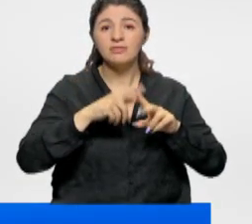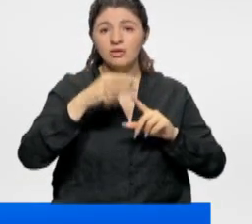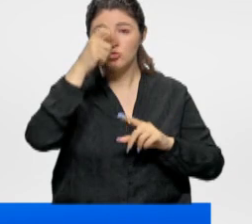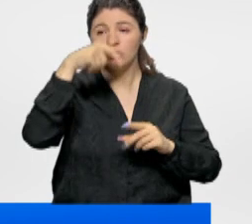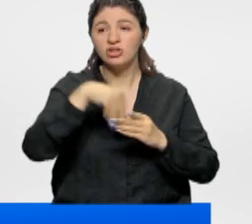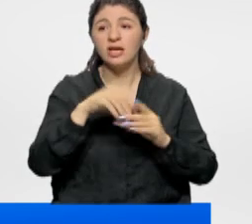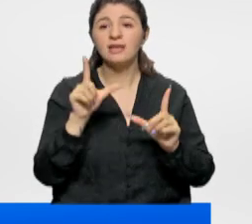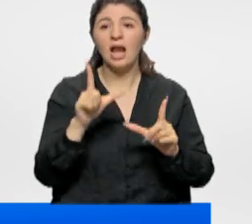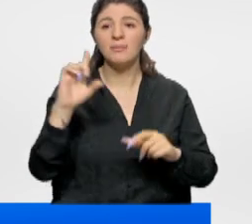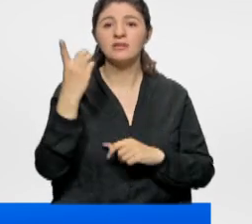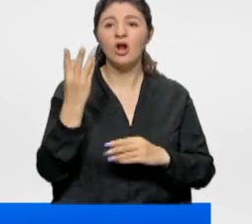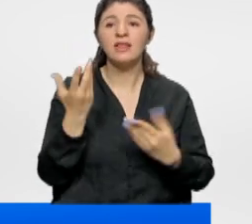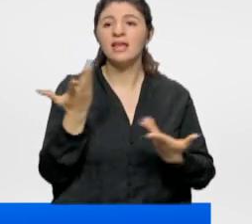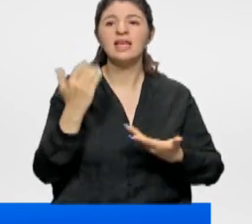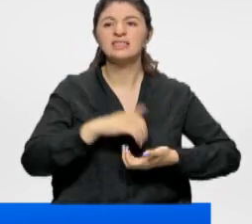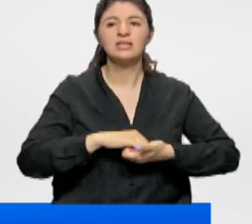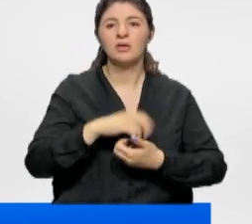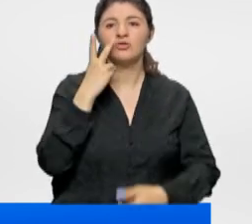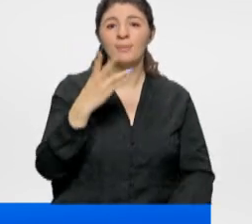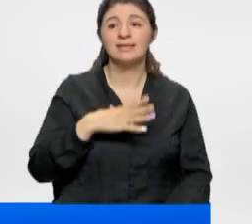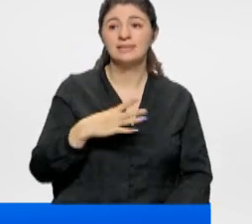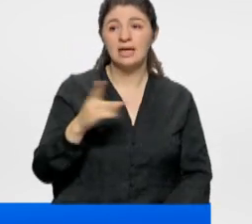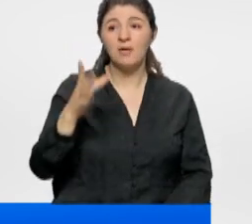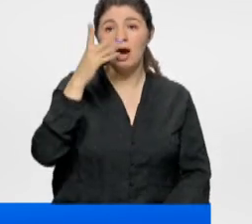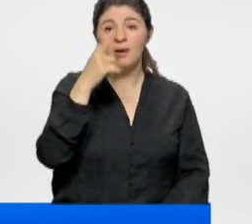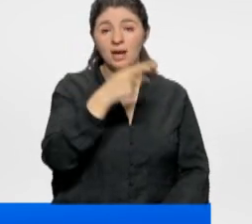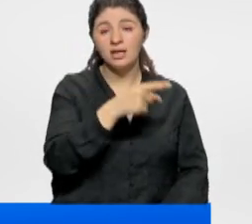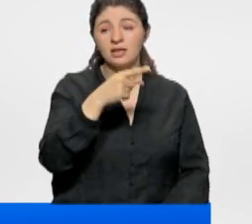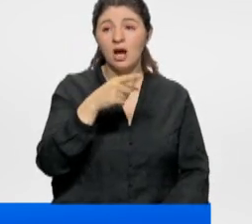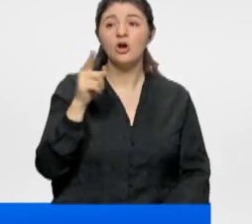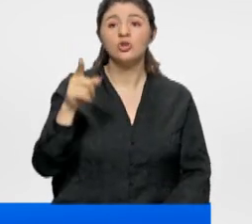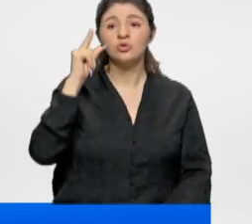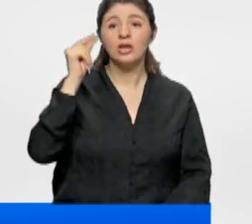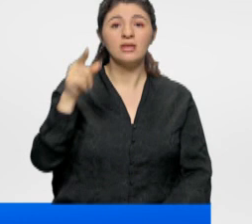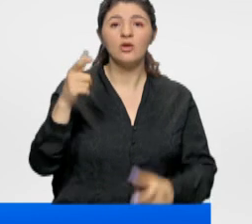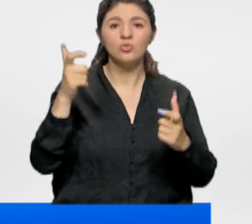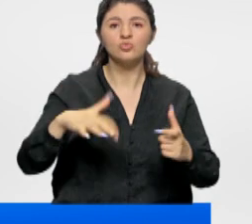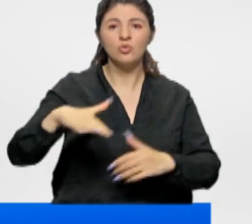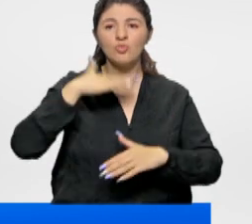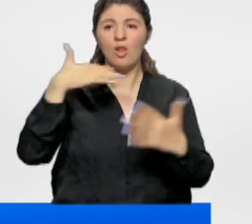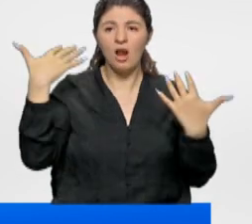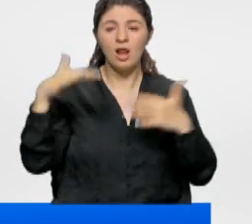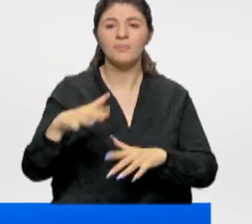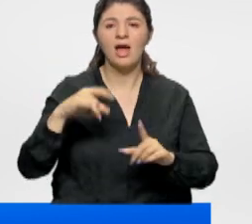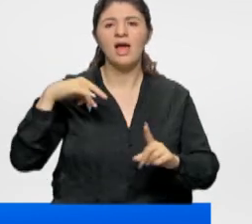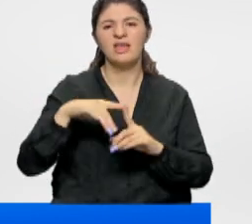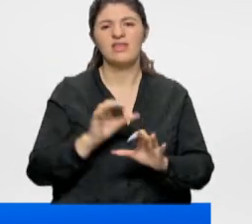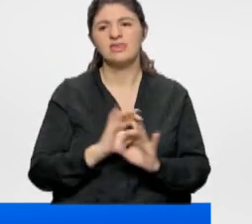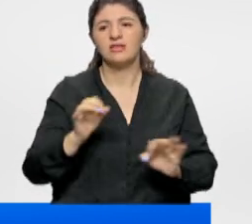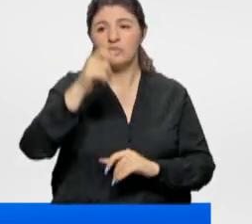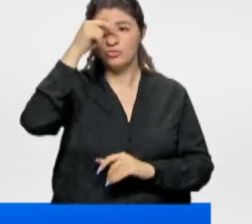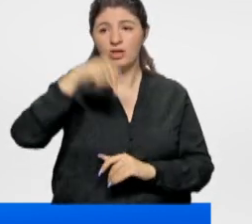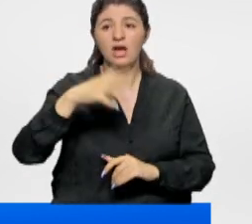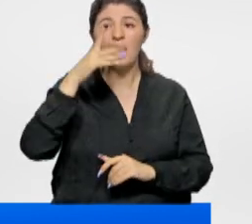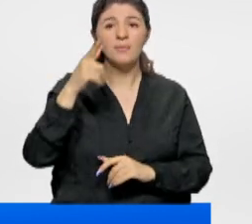gereklidir ancak iktidar olarak ne kadar samimi ler görmek isterim Amerika Birleşik Devletleri Yunanistan'ın üstlerle doldurdu hedeflerine